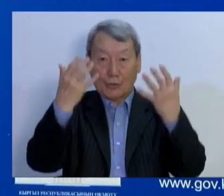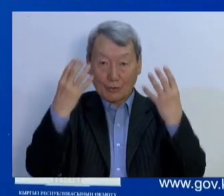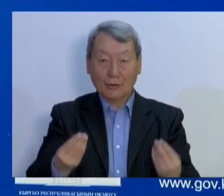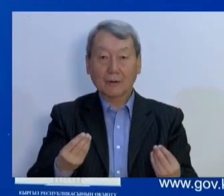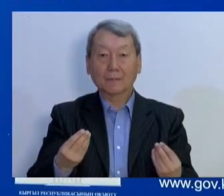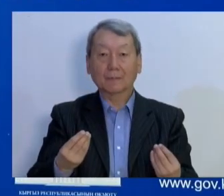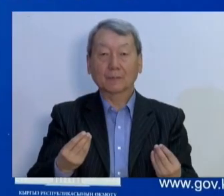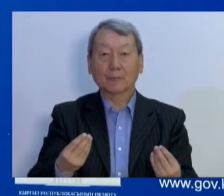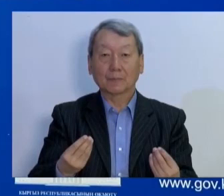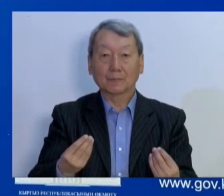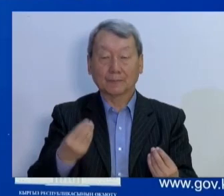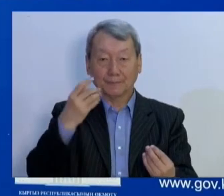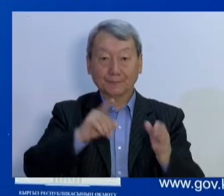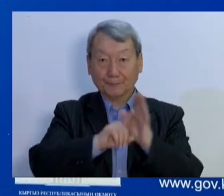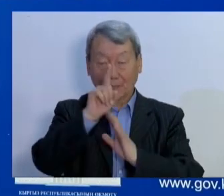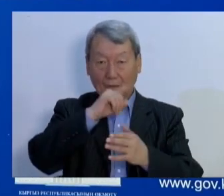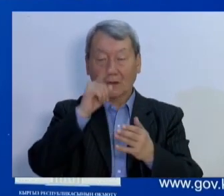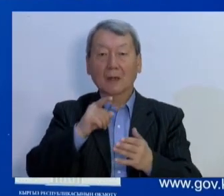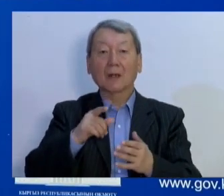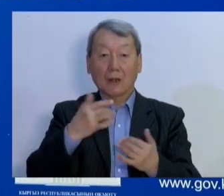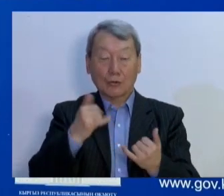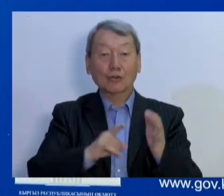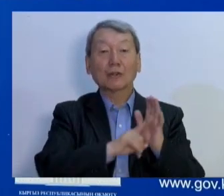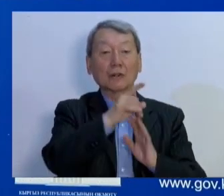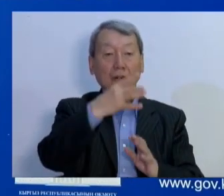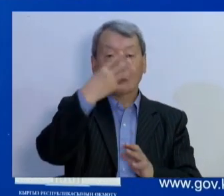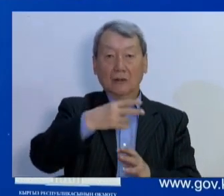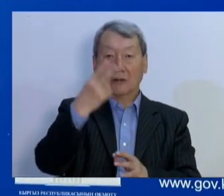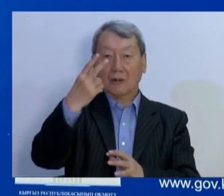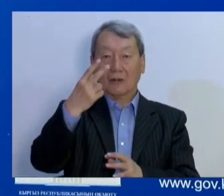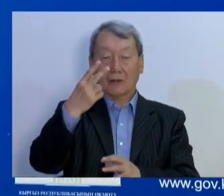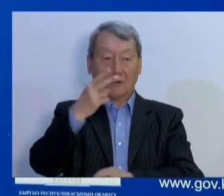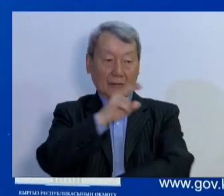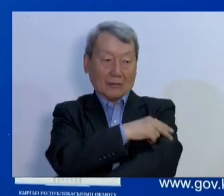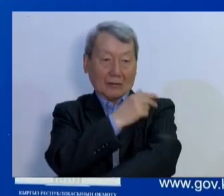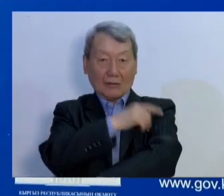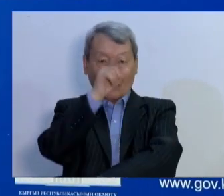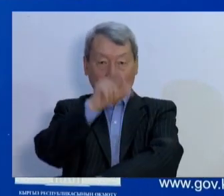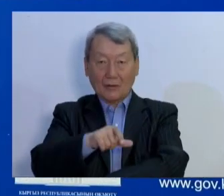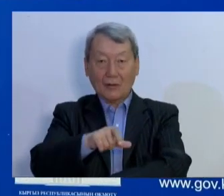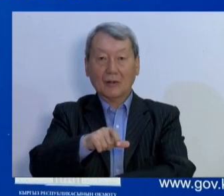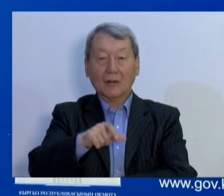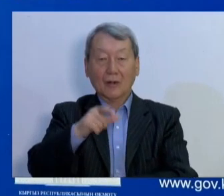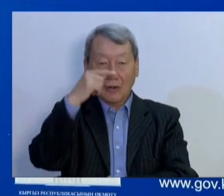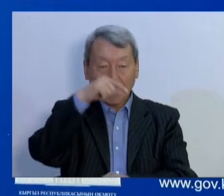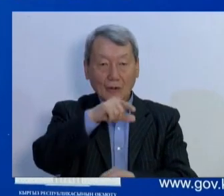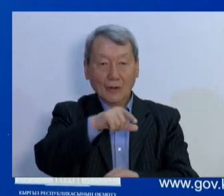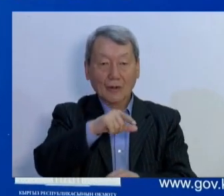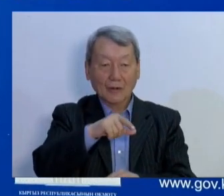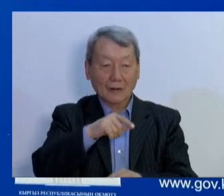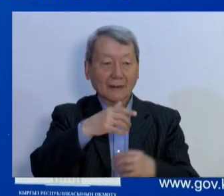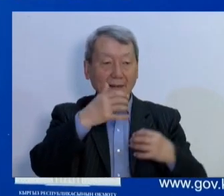ушул башынан келаткандан алсак 42 дарыгерлер болуп атат. Орто